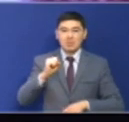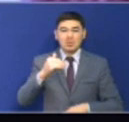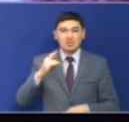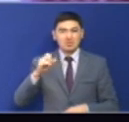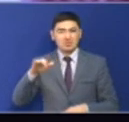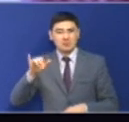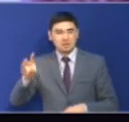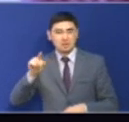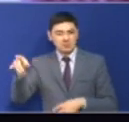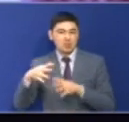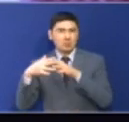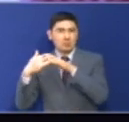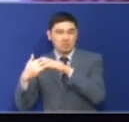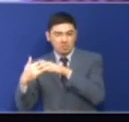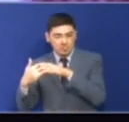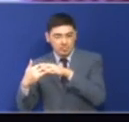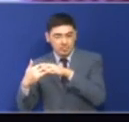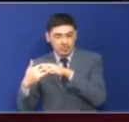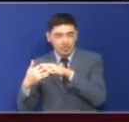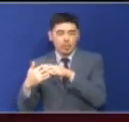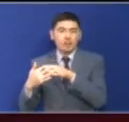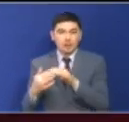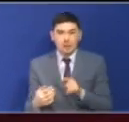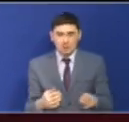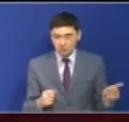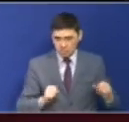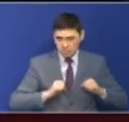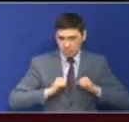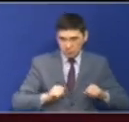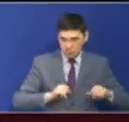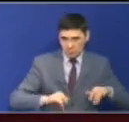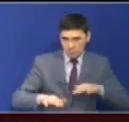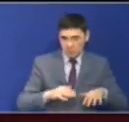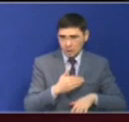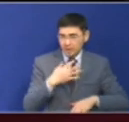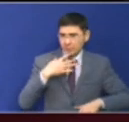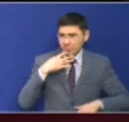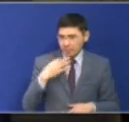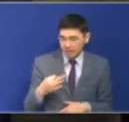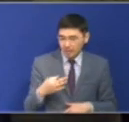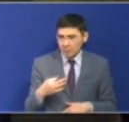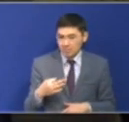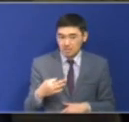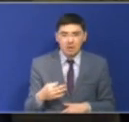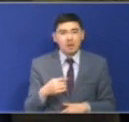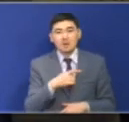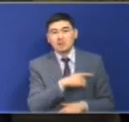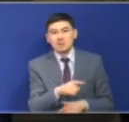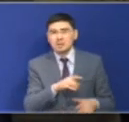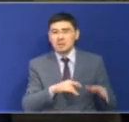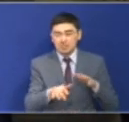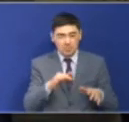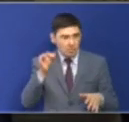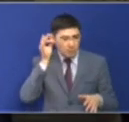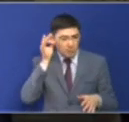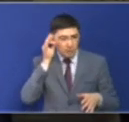выполнения интернационального долга. Но мужество и стойкость казахстанских солдат, их верность воинской присяге навсегда останутся в